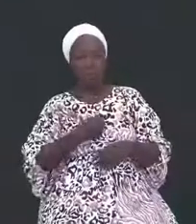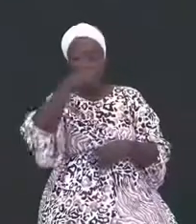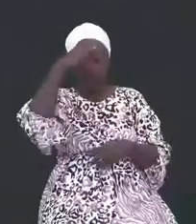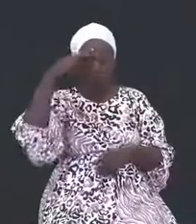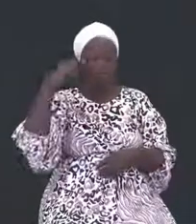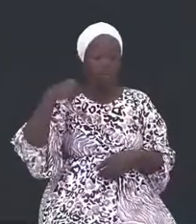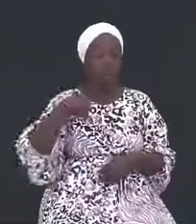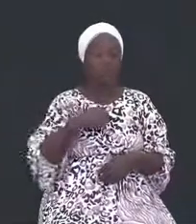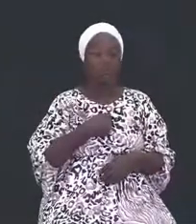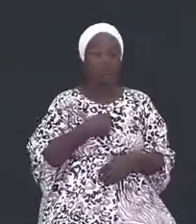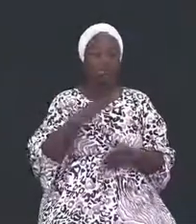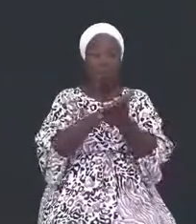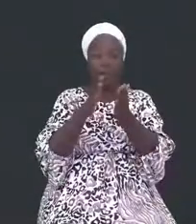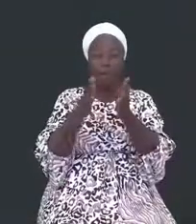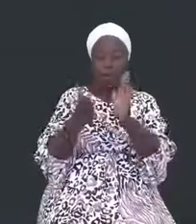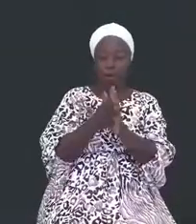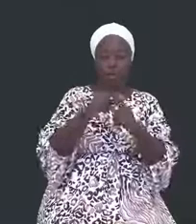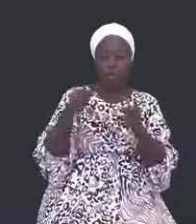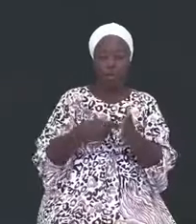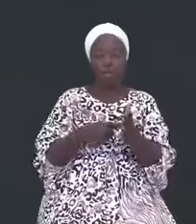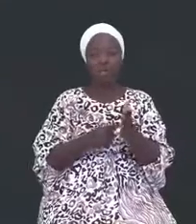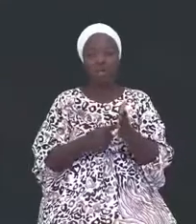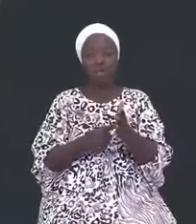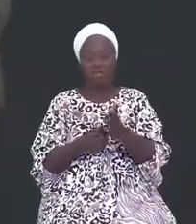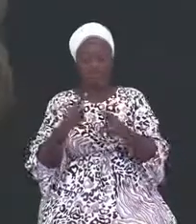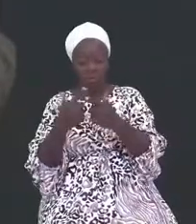nous appartenons à tel groupe, nous appartenons